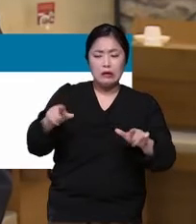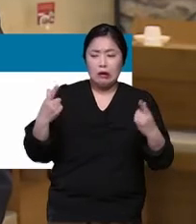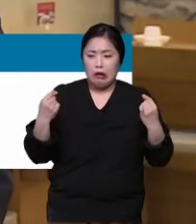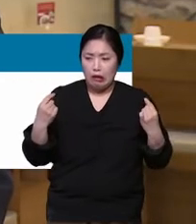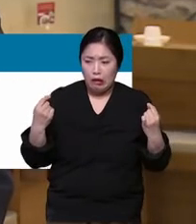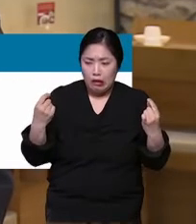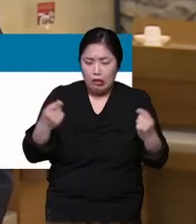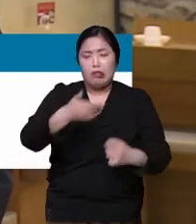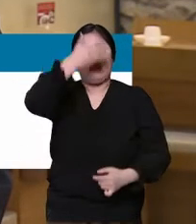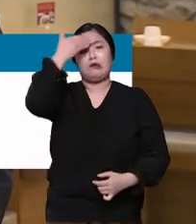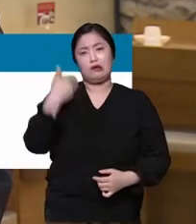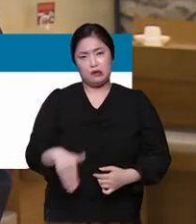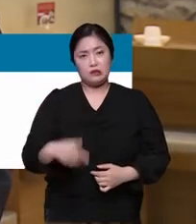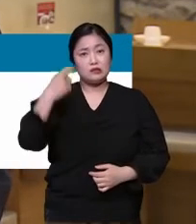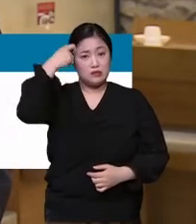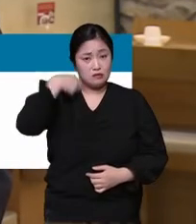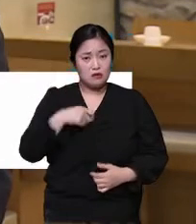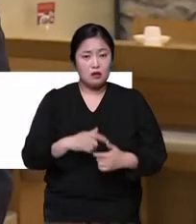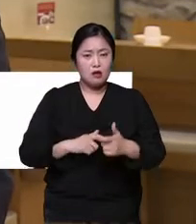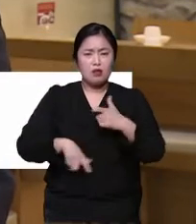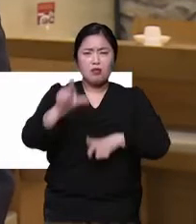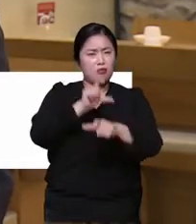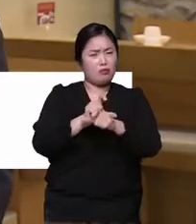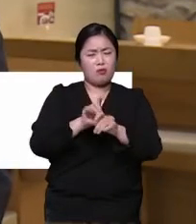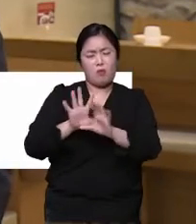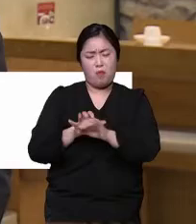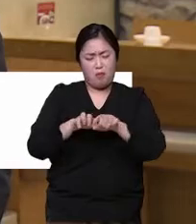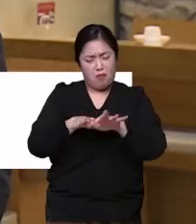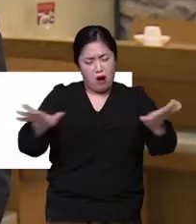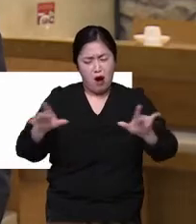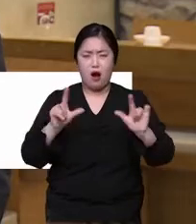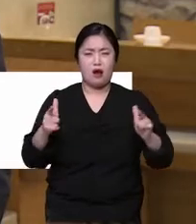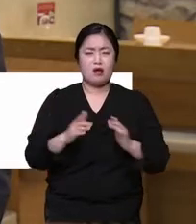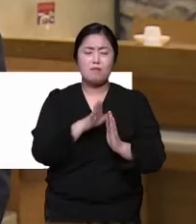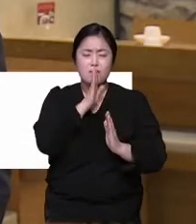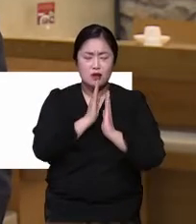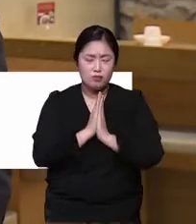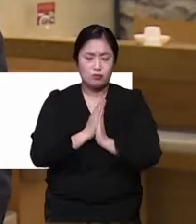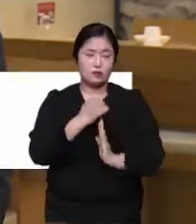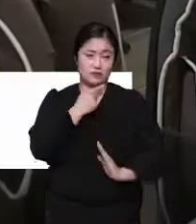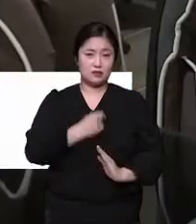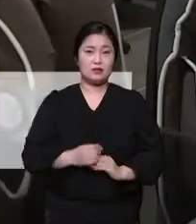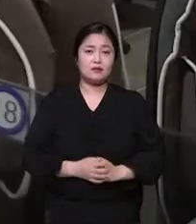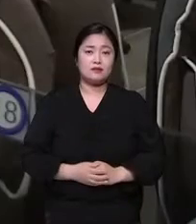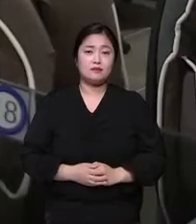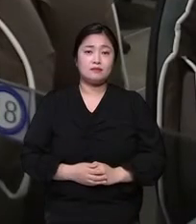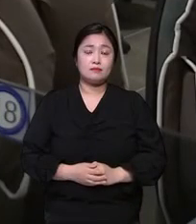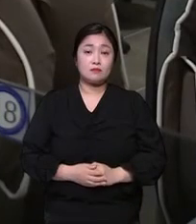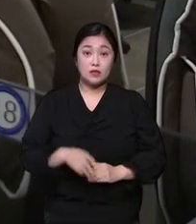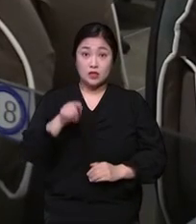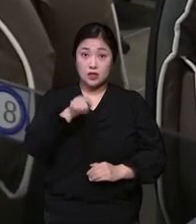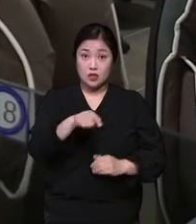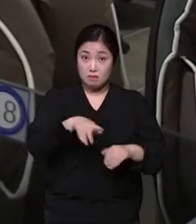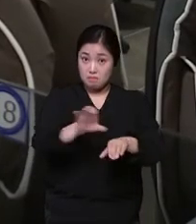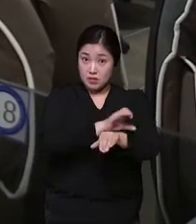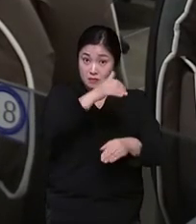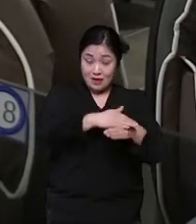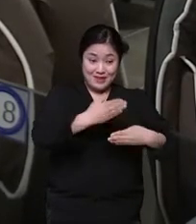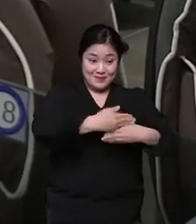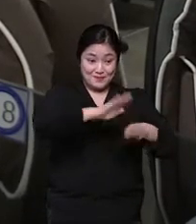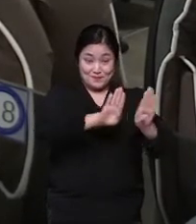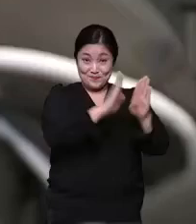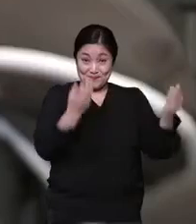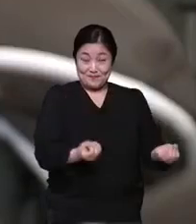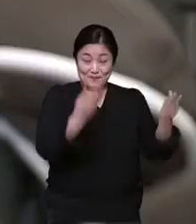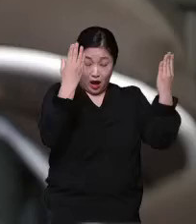이나마라도 다행이라고 생각하고 있습니다. 더 이상 코로나가 확산되지 않기를 간절히 바라고 있습니다. 이 PC방은 개업 바로